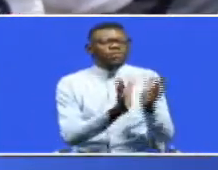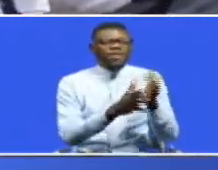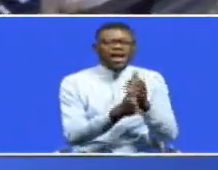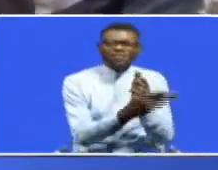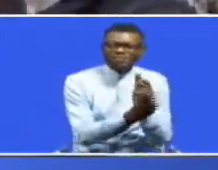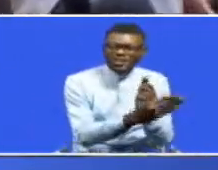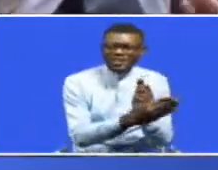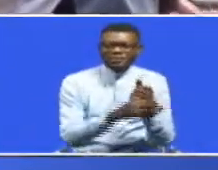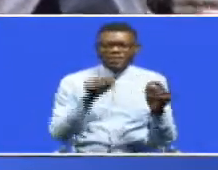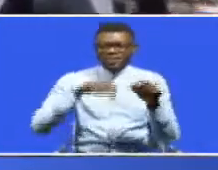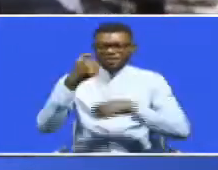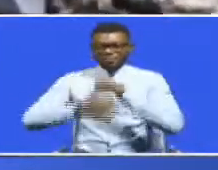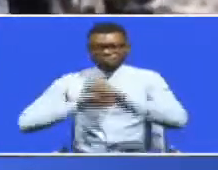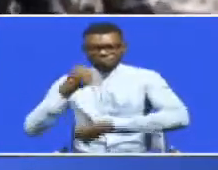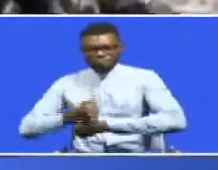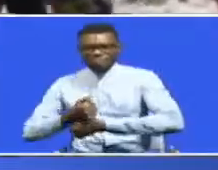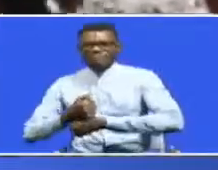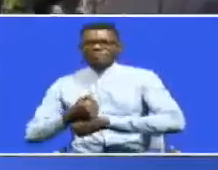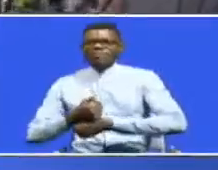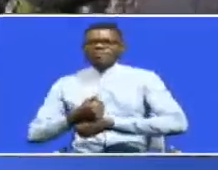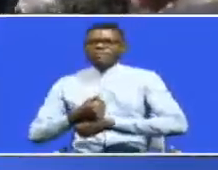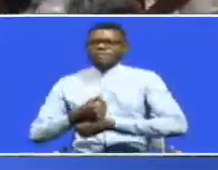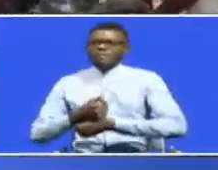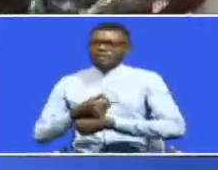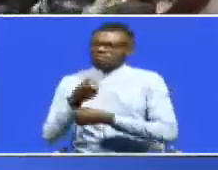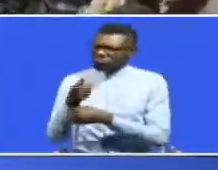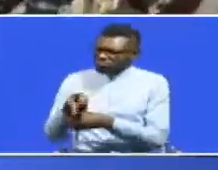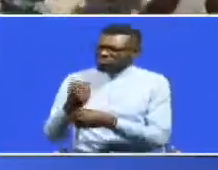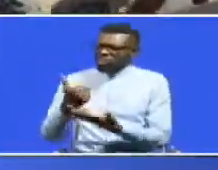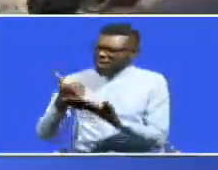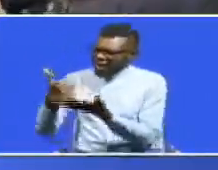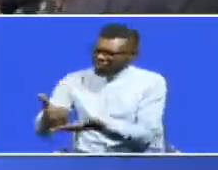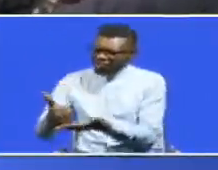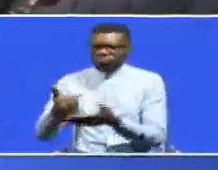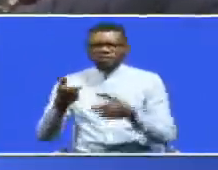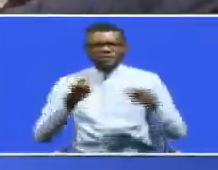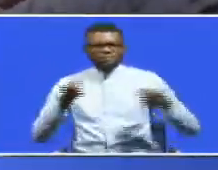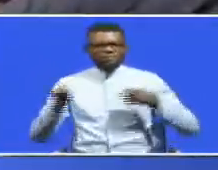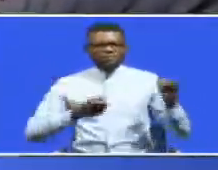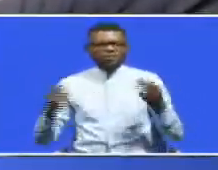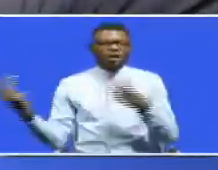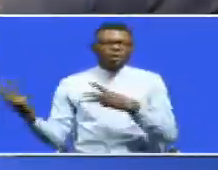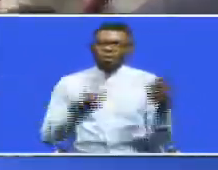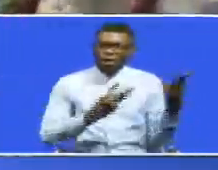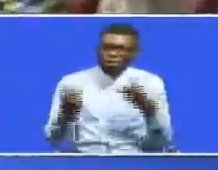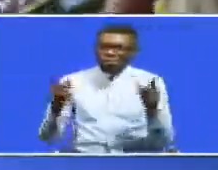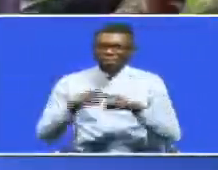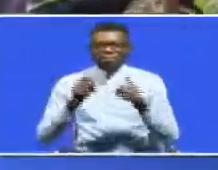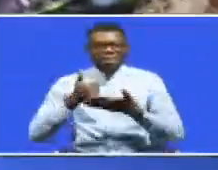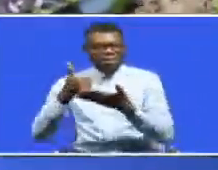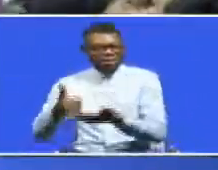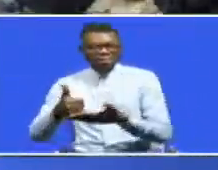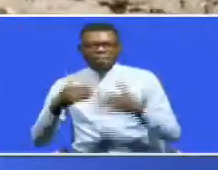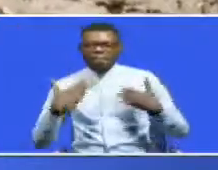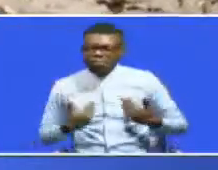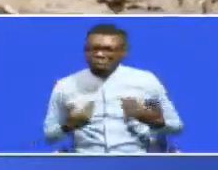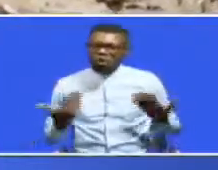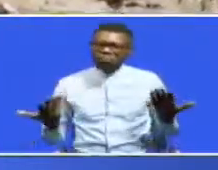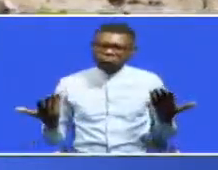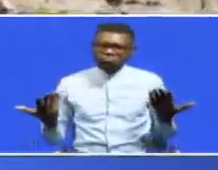Mada kuu mwaka huu ni kuboresha mikoko ili kukabiliana na hali ya hewa na kuwafaidi wanadamu katika hali ya